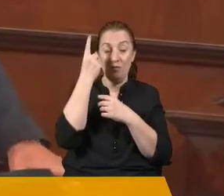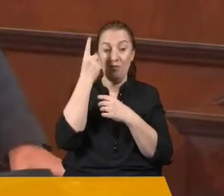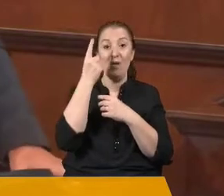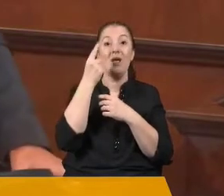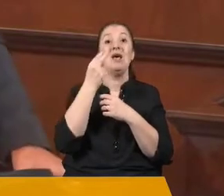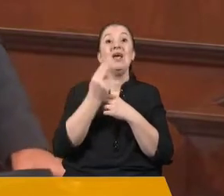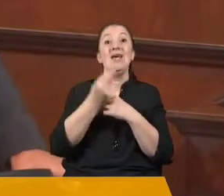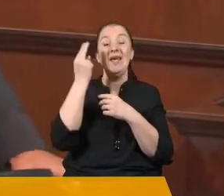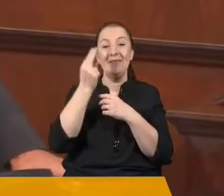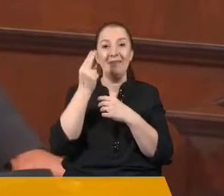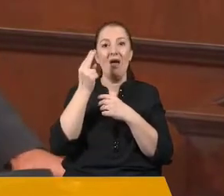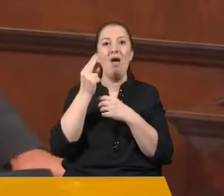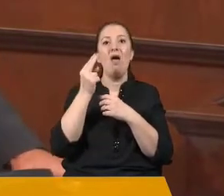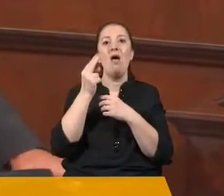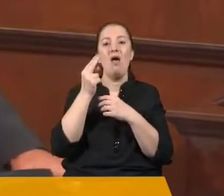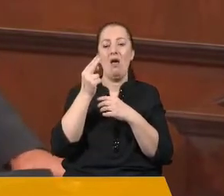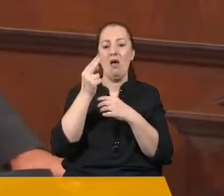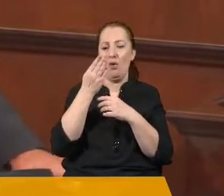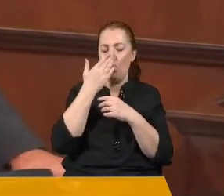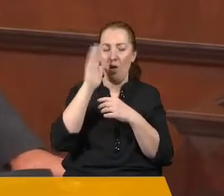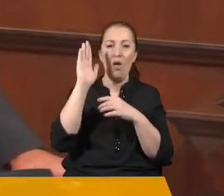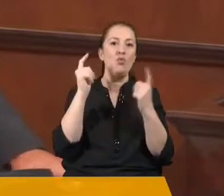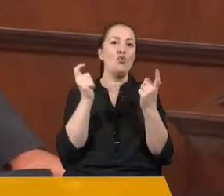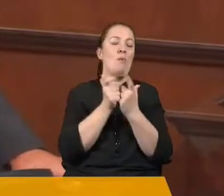olan toplantı yapmışız İSKİ adına.